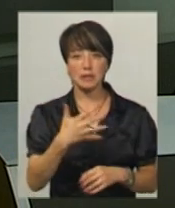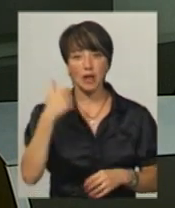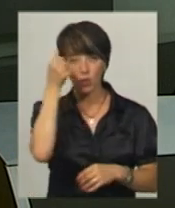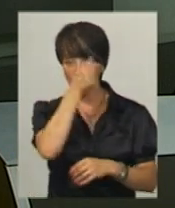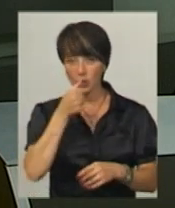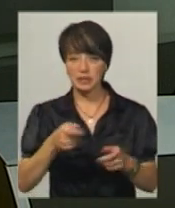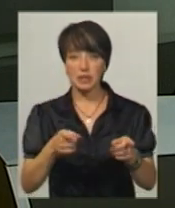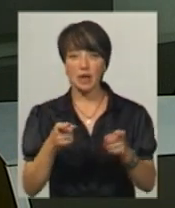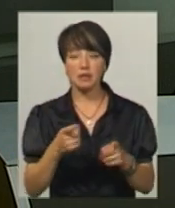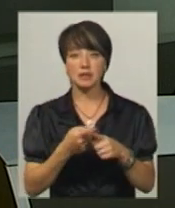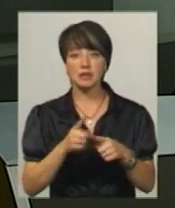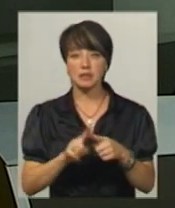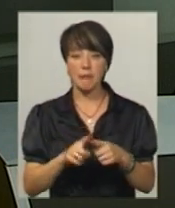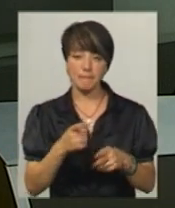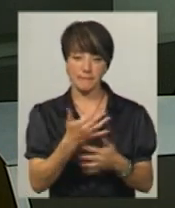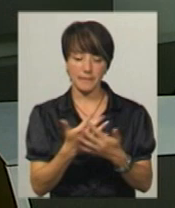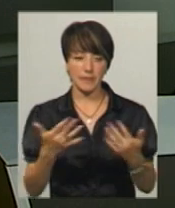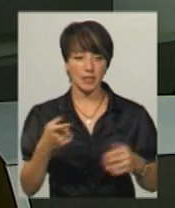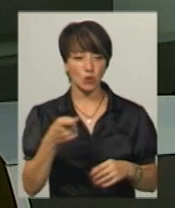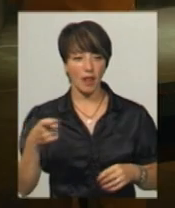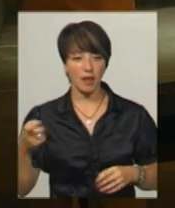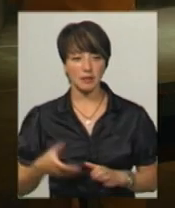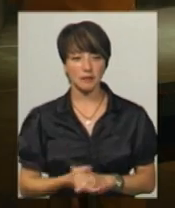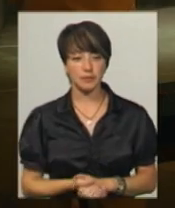років. Стріляли вони з пневматичних пістолетів.